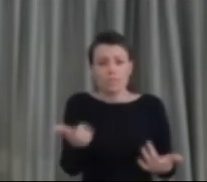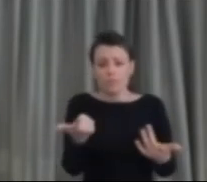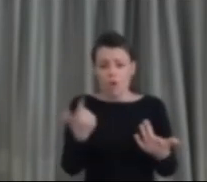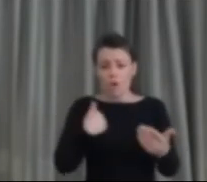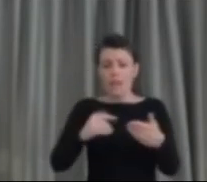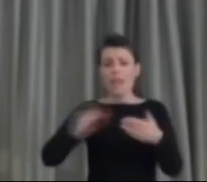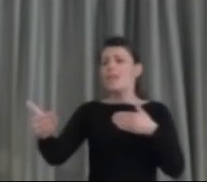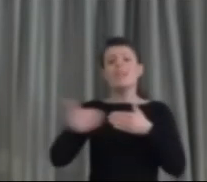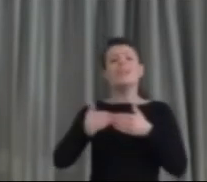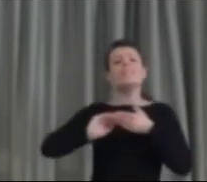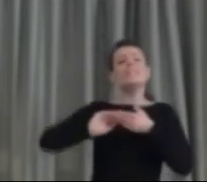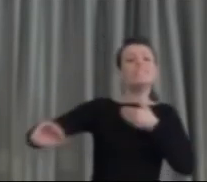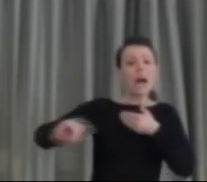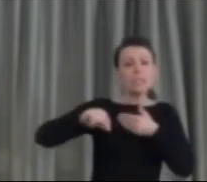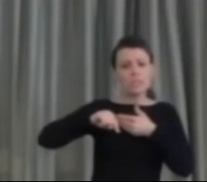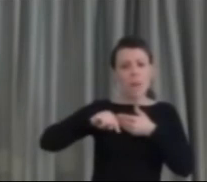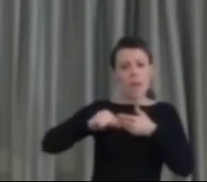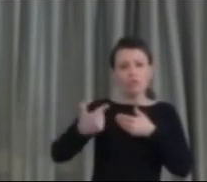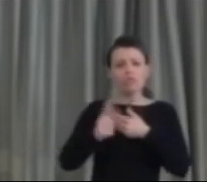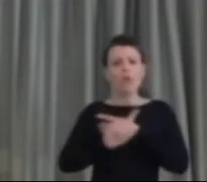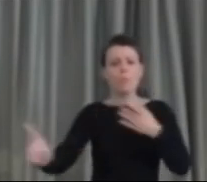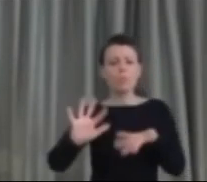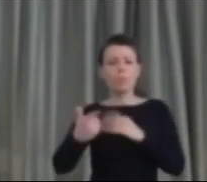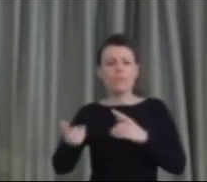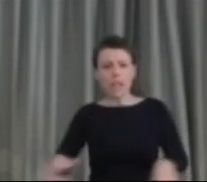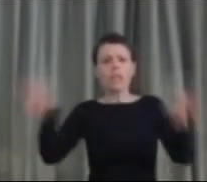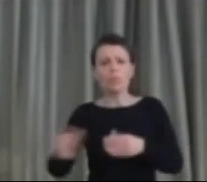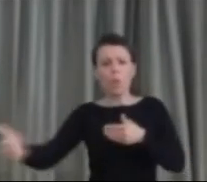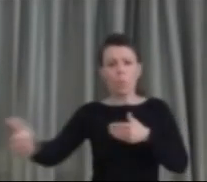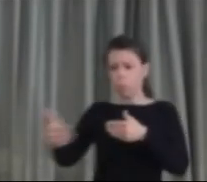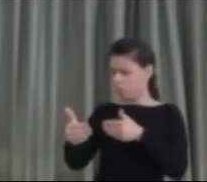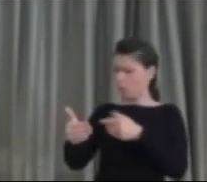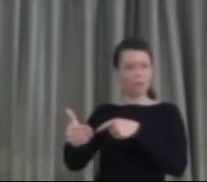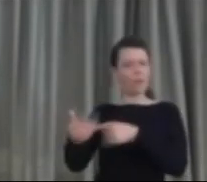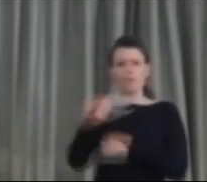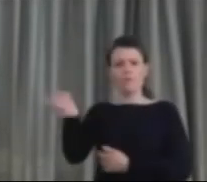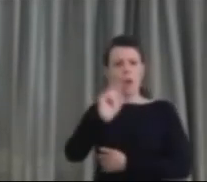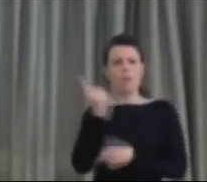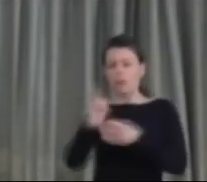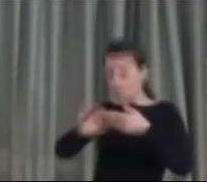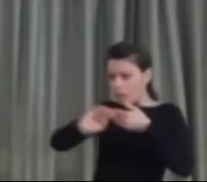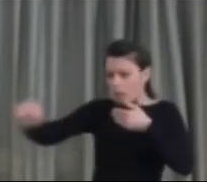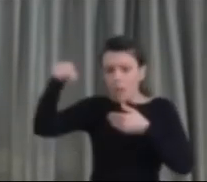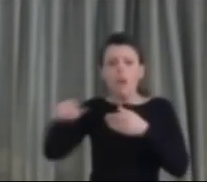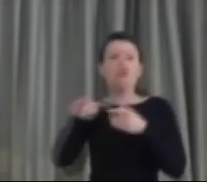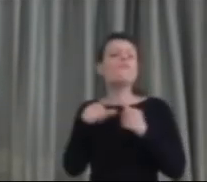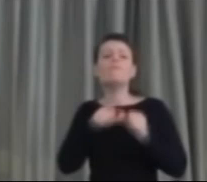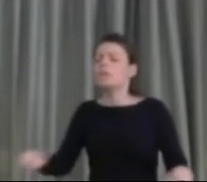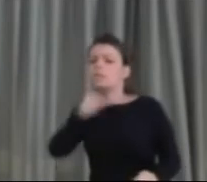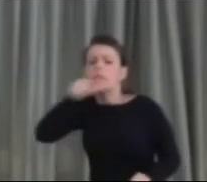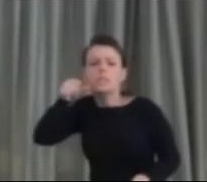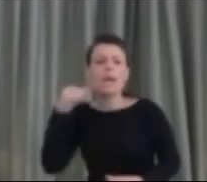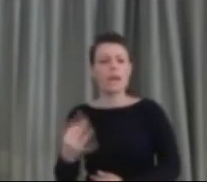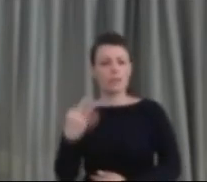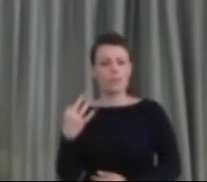sociale che invece è assolutamente necessario e fondamentale. Siamo riusciti negli ultimi 20 giorni